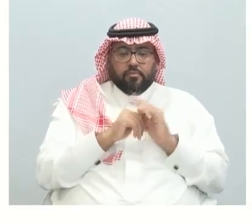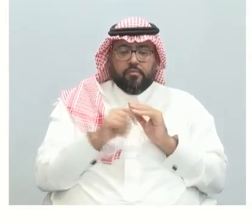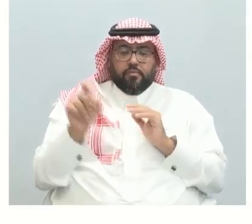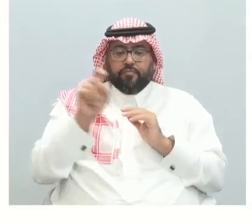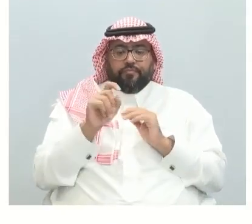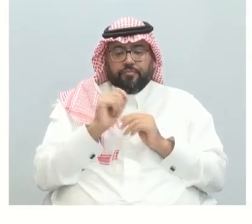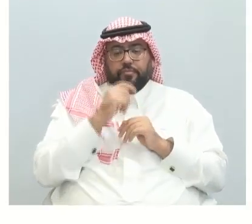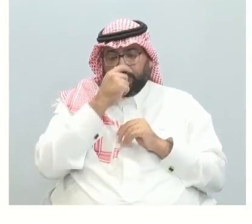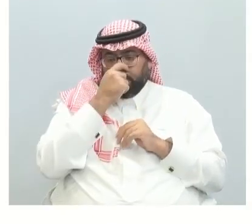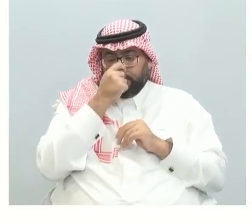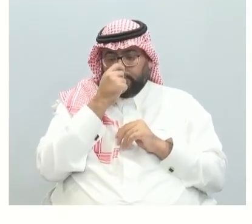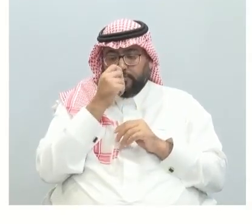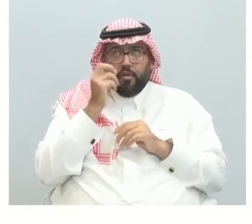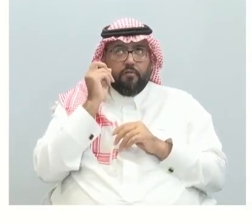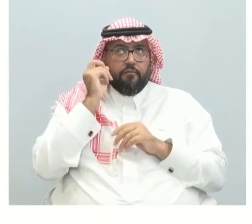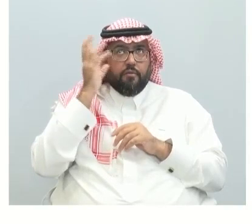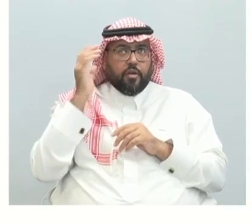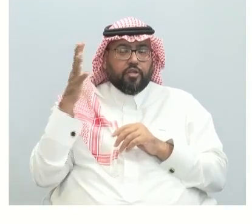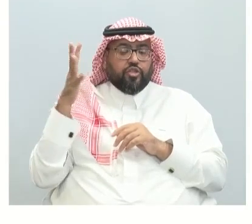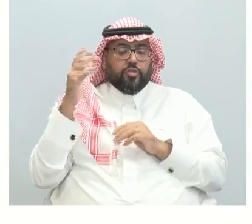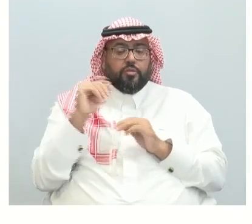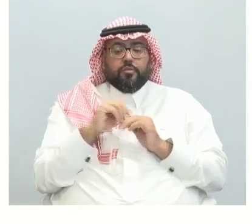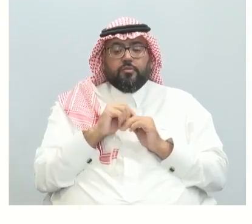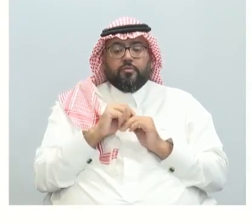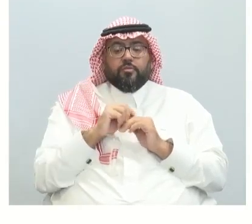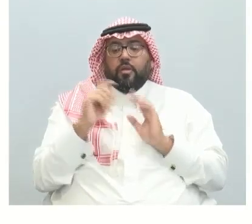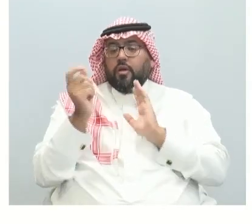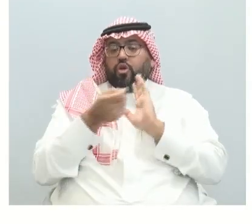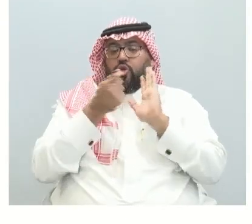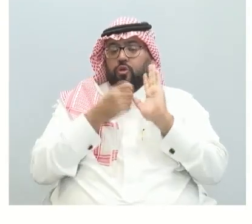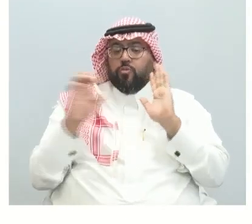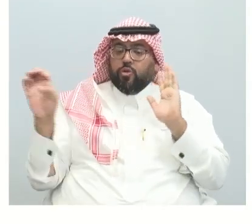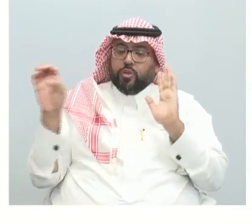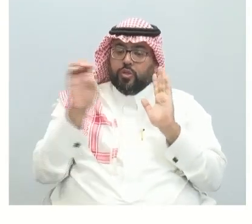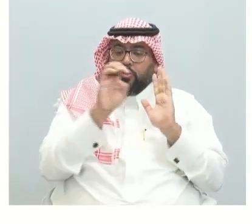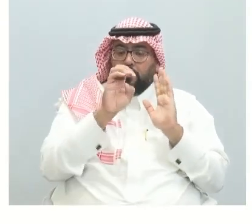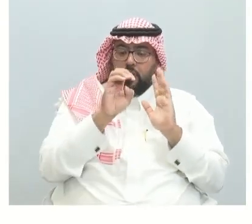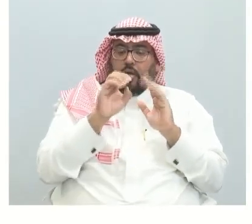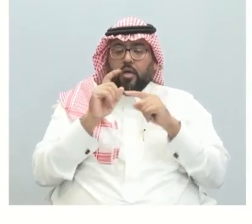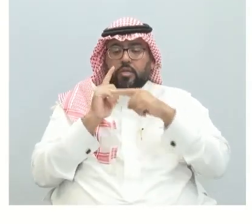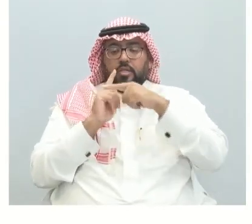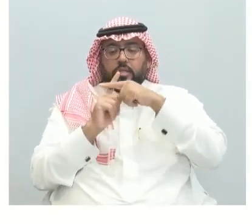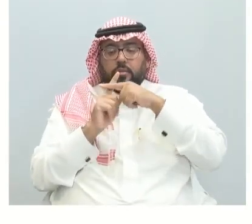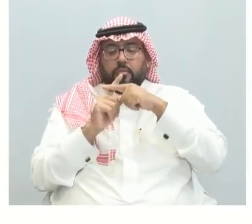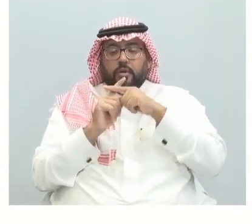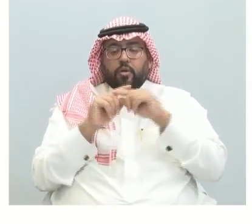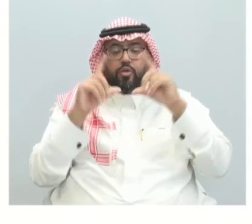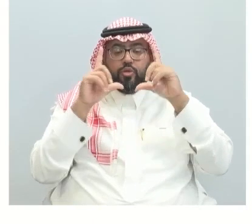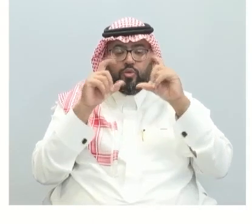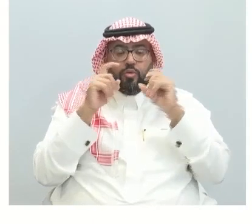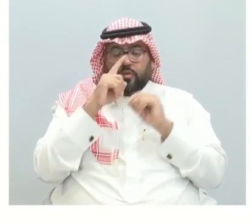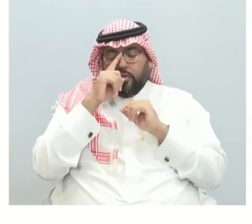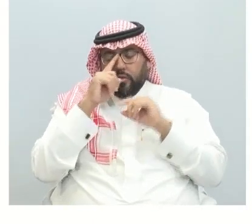الاخر وهنا فكره جديده وهي اكتب جمله الجمع التي تمثل الصوره